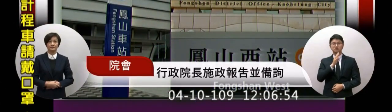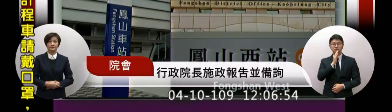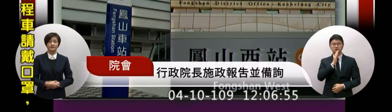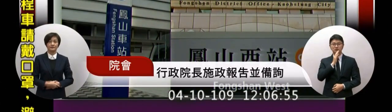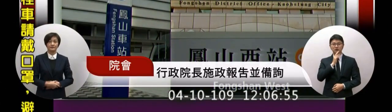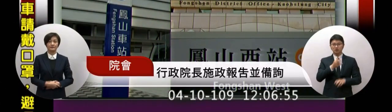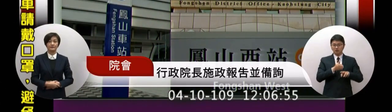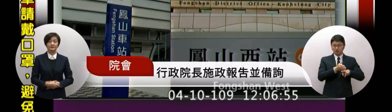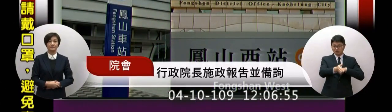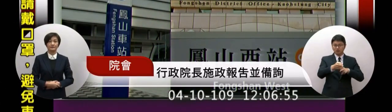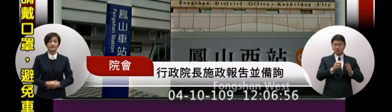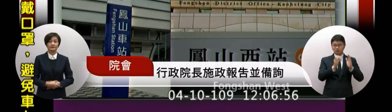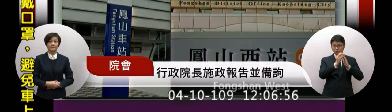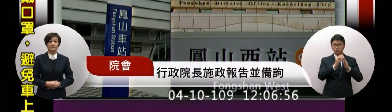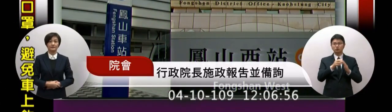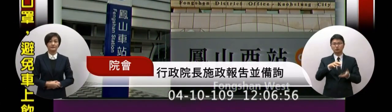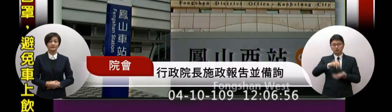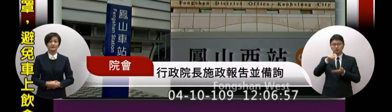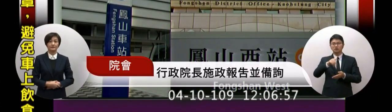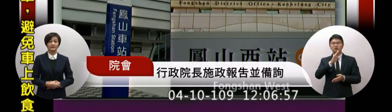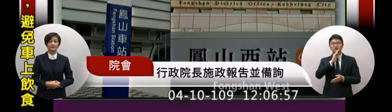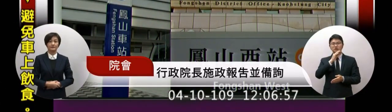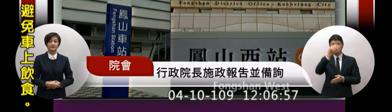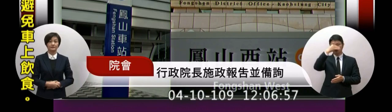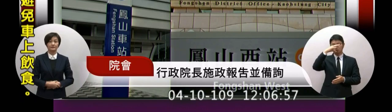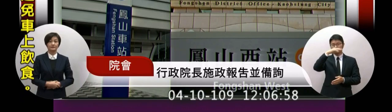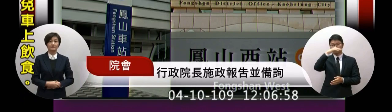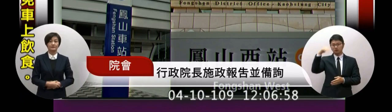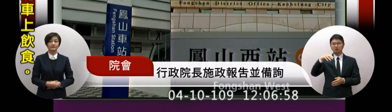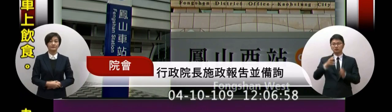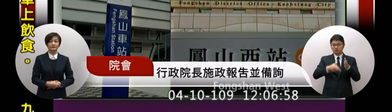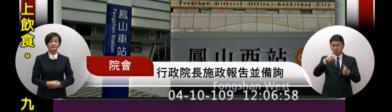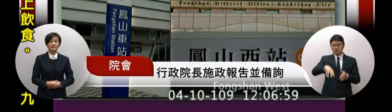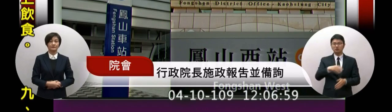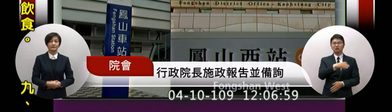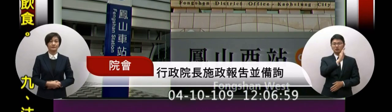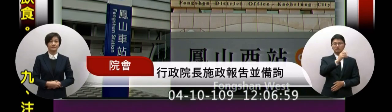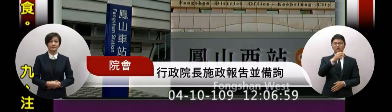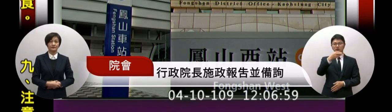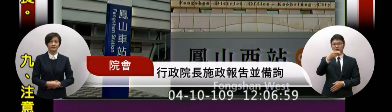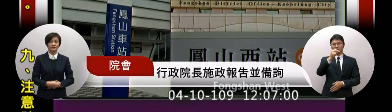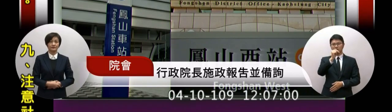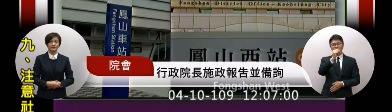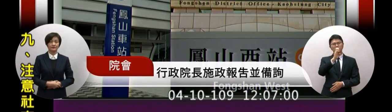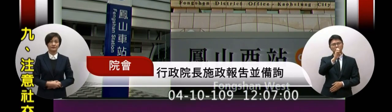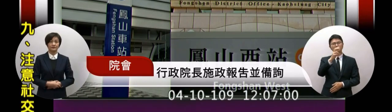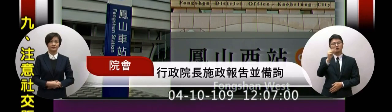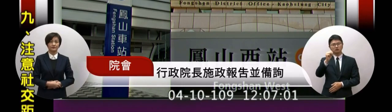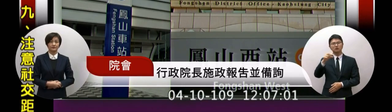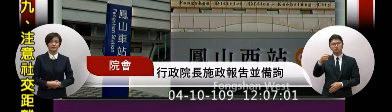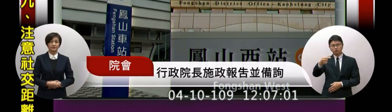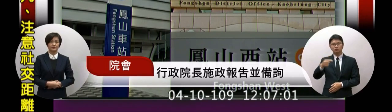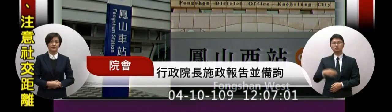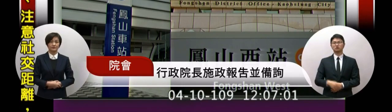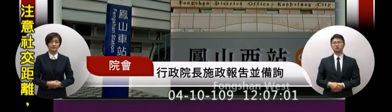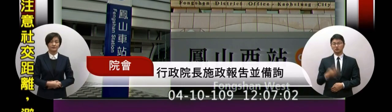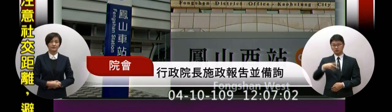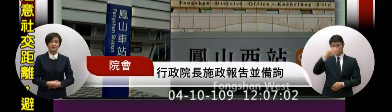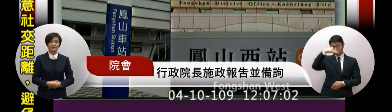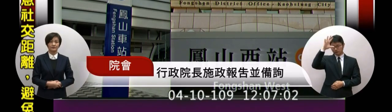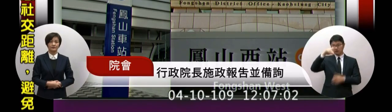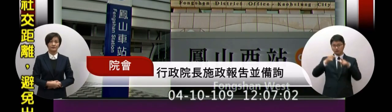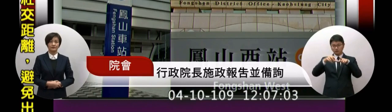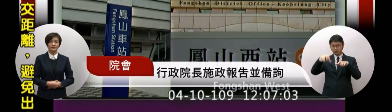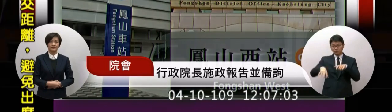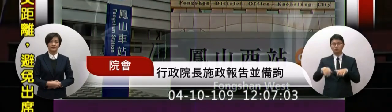局做的，是凤山车站，它是用 FENG， 然后呢，我们凤山公所呢就是写